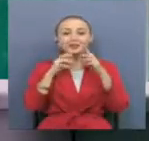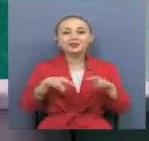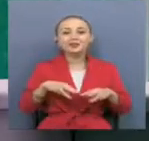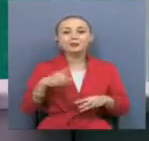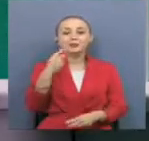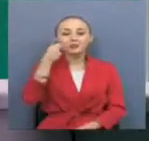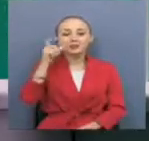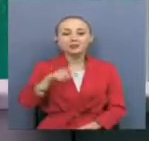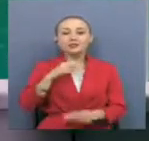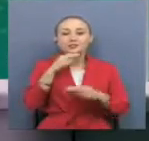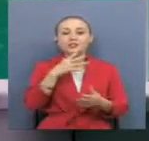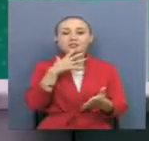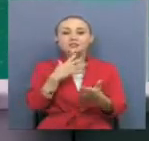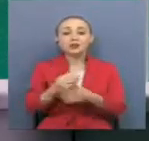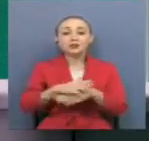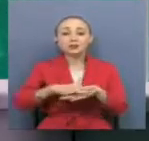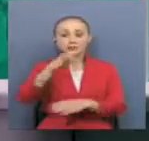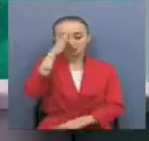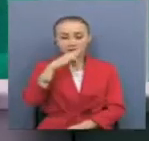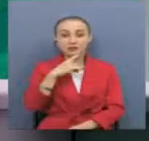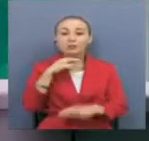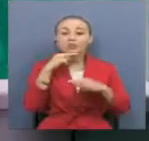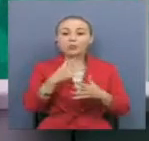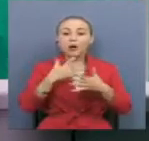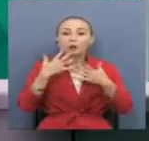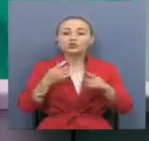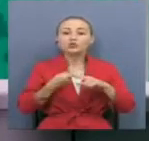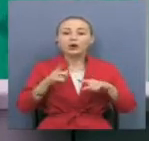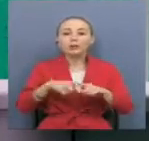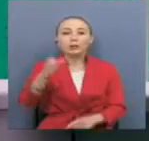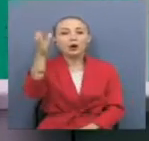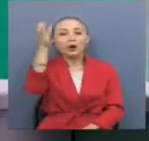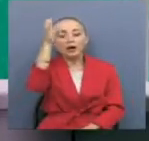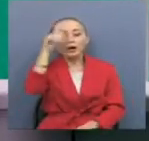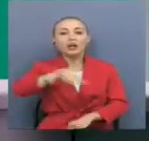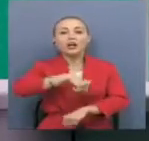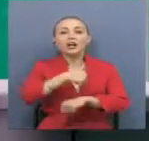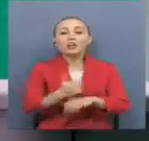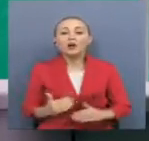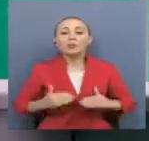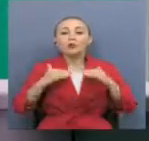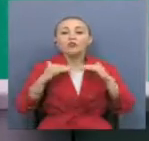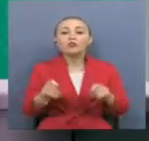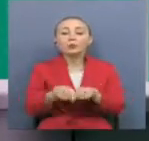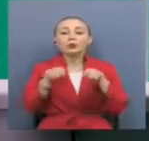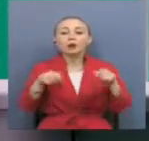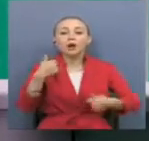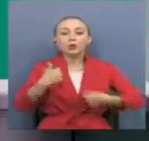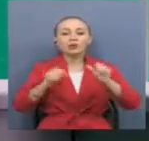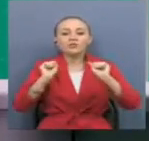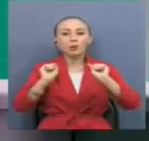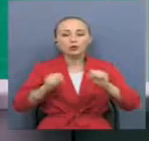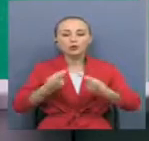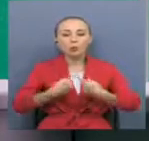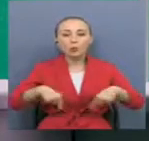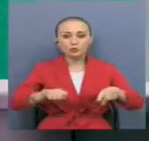көңіл бөліну керектігін жеткізді. Сапалы білім қоғамның бәсекелестікке қабілеттілігін арттырып, дамыған 30 елдің қатарына қосылудың негізгі